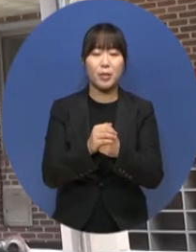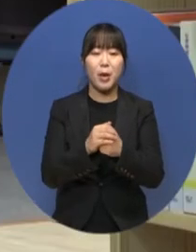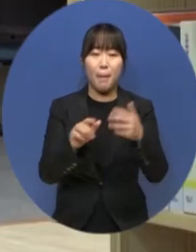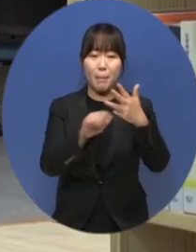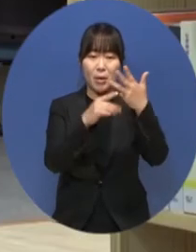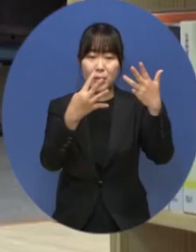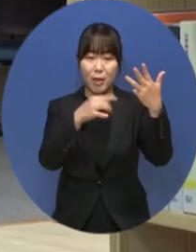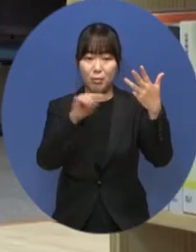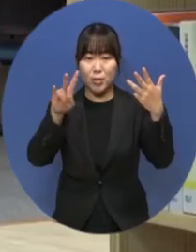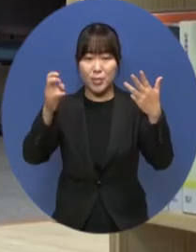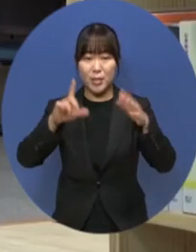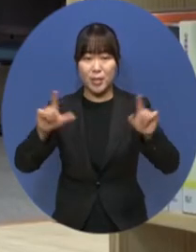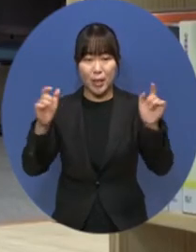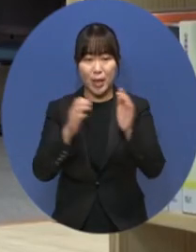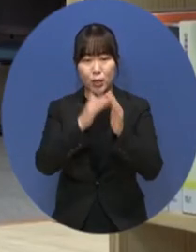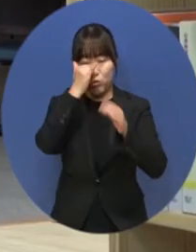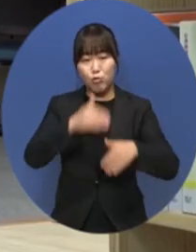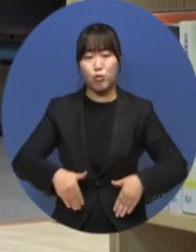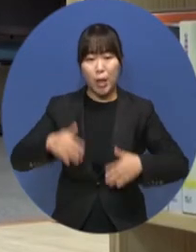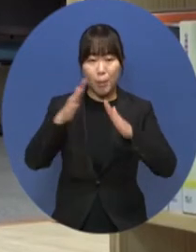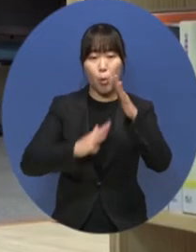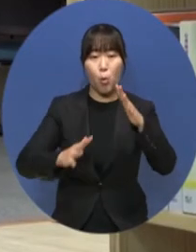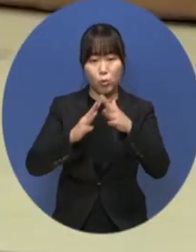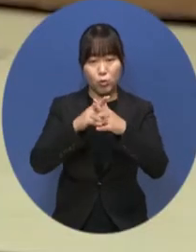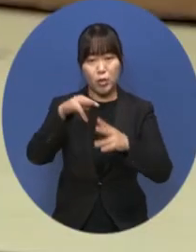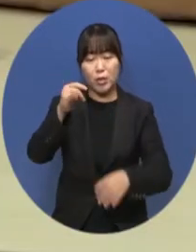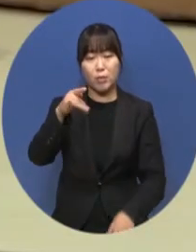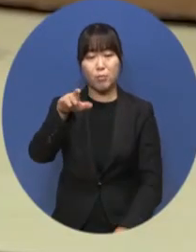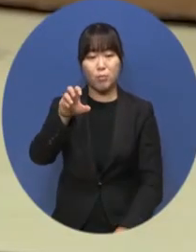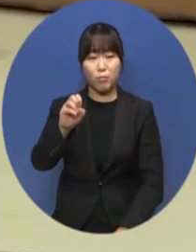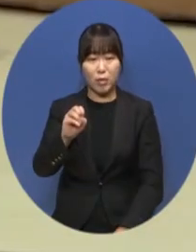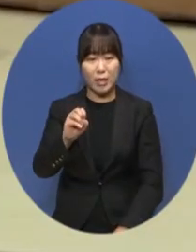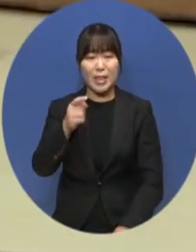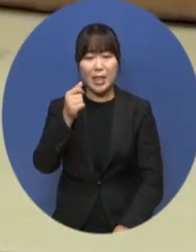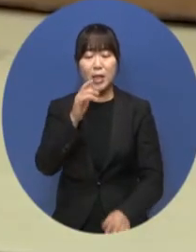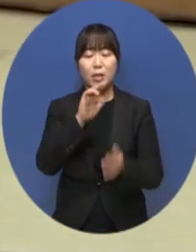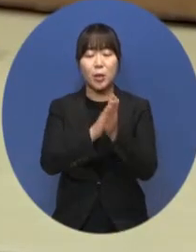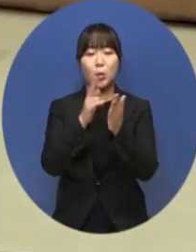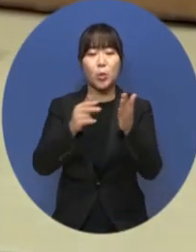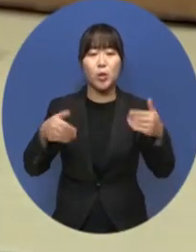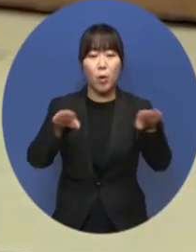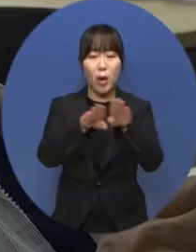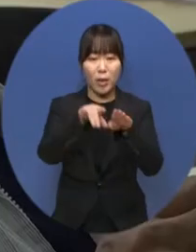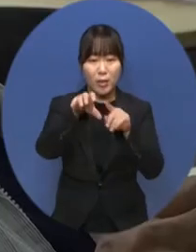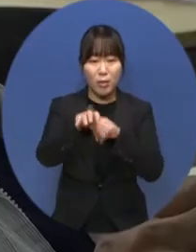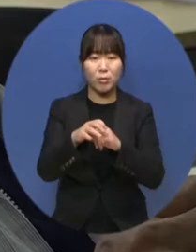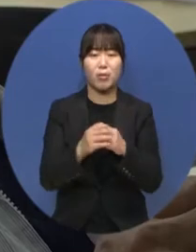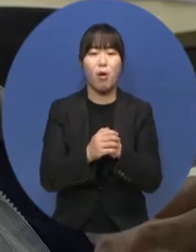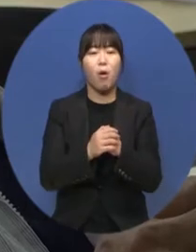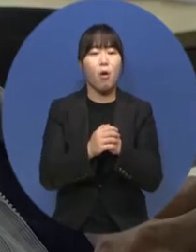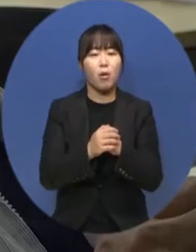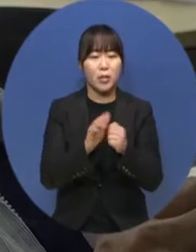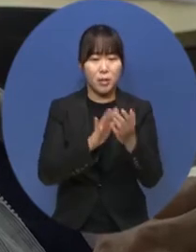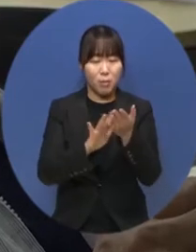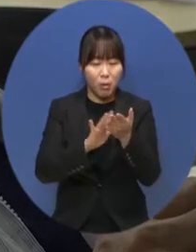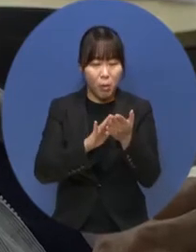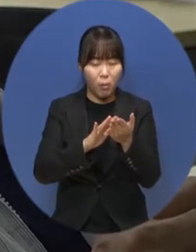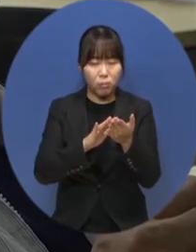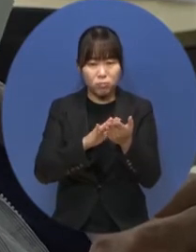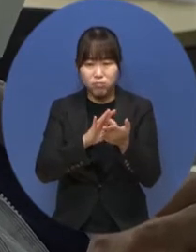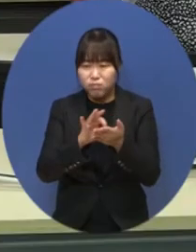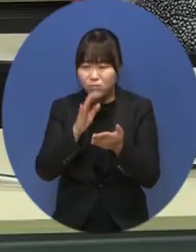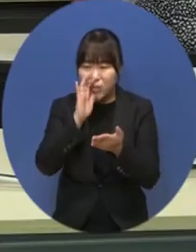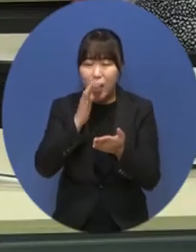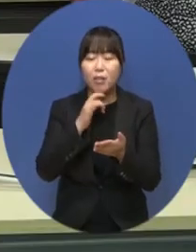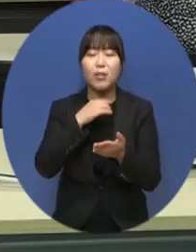충남 공주시 신풍면 대신 작은 도서관에서는 스마트폰 이용에 어려움을 겪고 있는 65세 이상 어르신들을